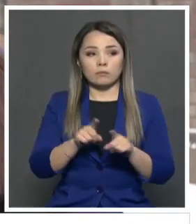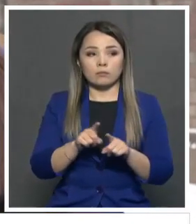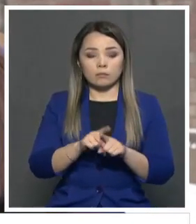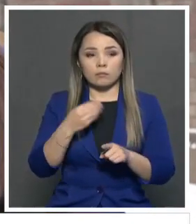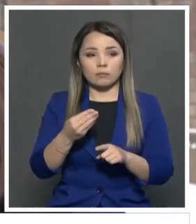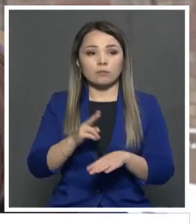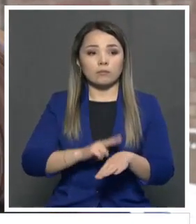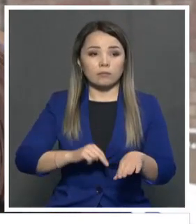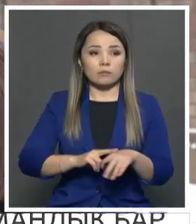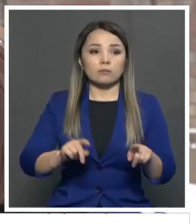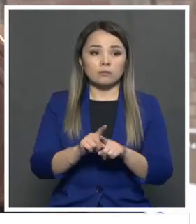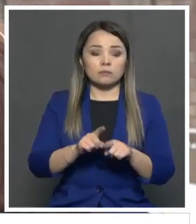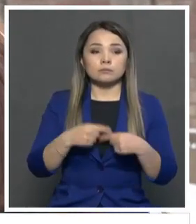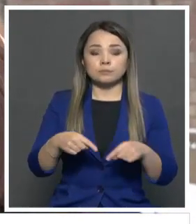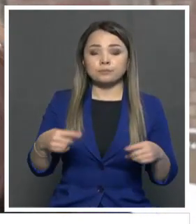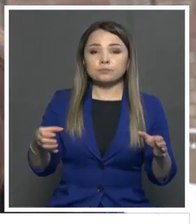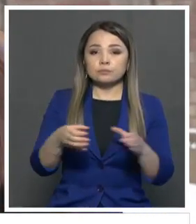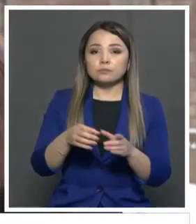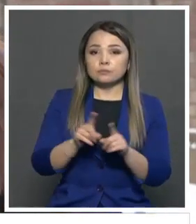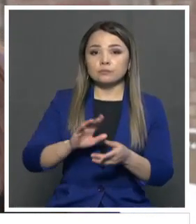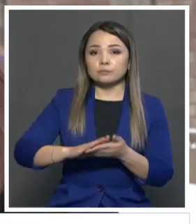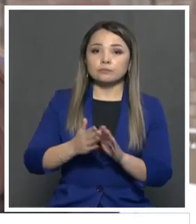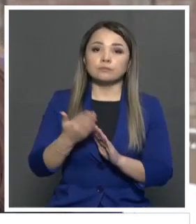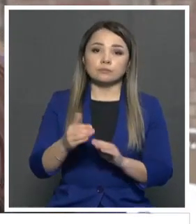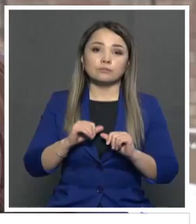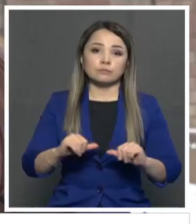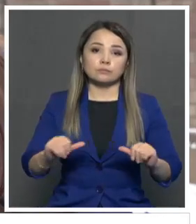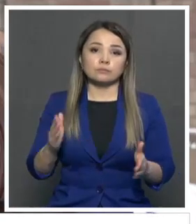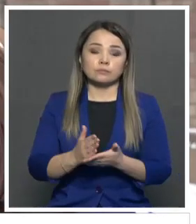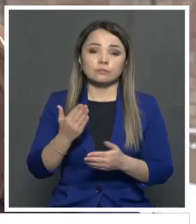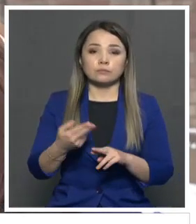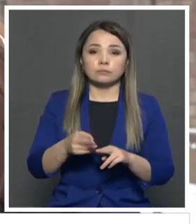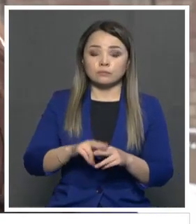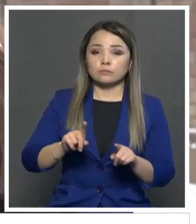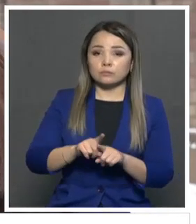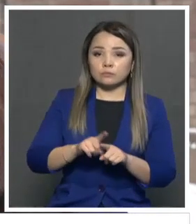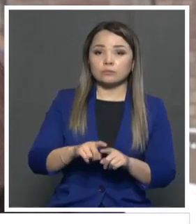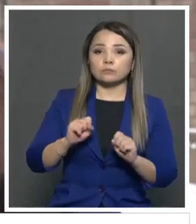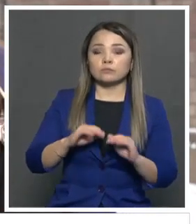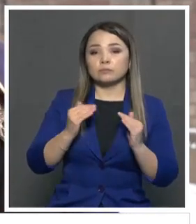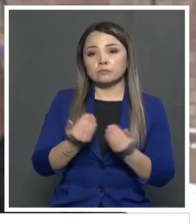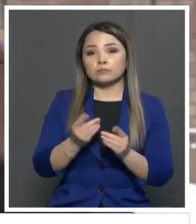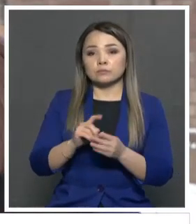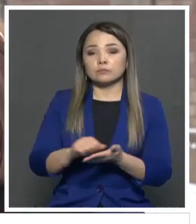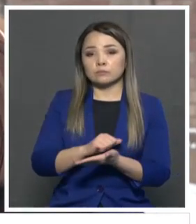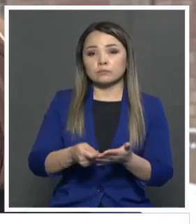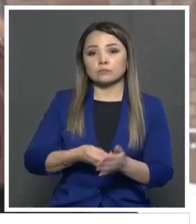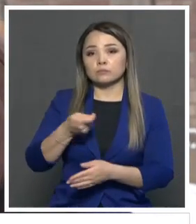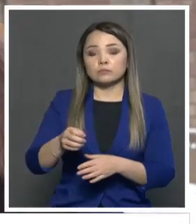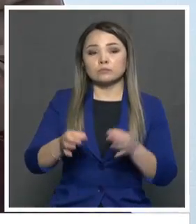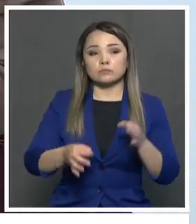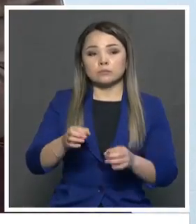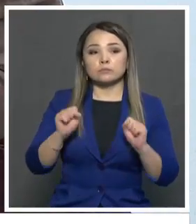Еңбек инспекциясына немесе кейбір компанияларда келісім комиссиясы бар. Сол жаққа тіпті болмаса дискриминация ретінде сотқа шағымдана